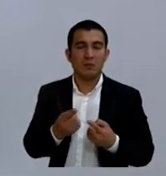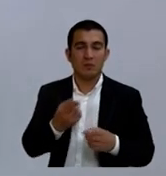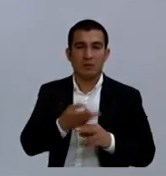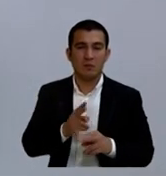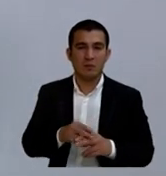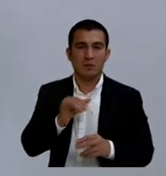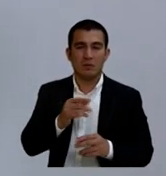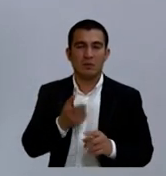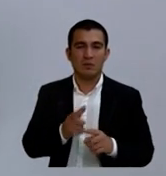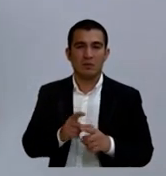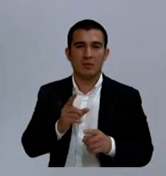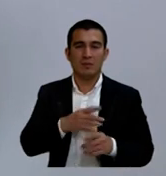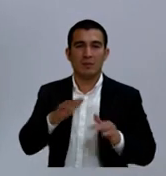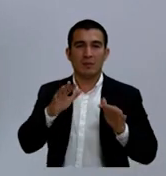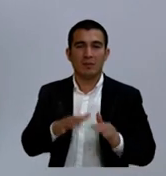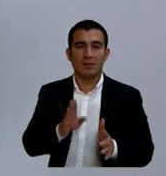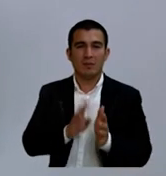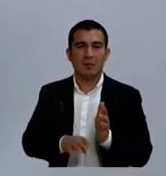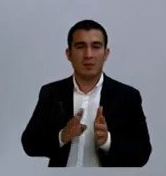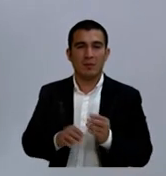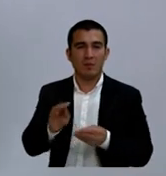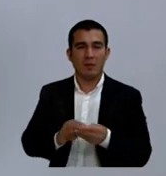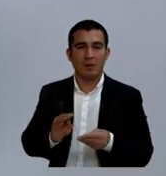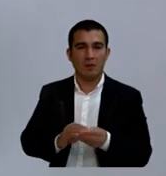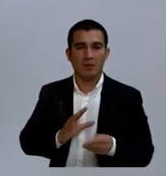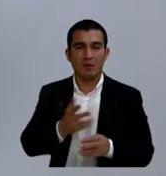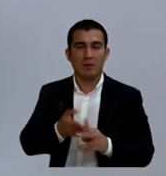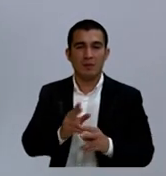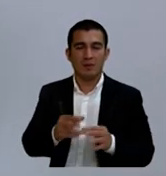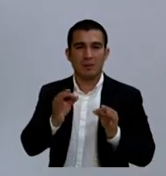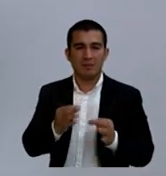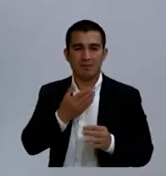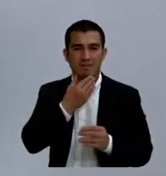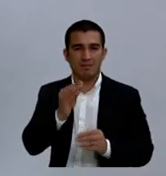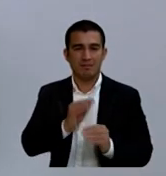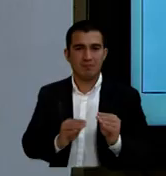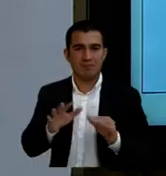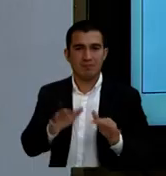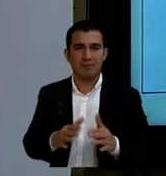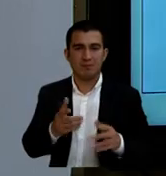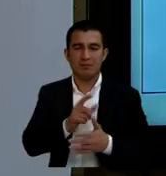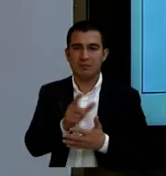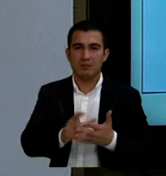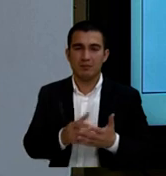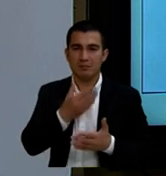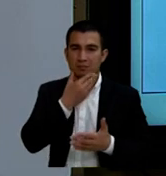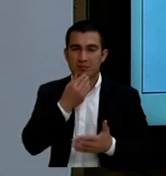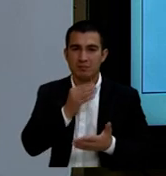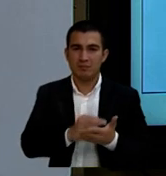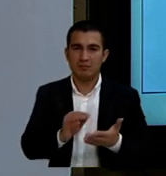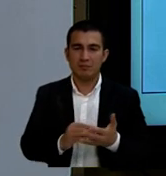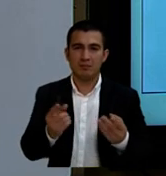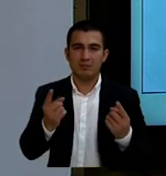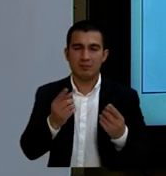yerda o'rinsiz takror yuzaga kelmadi. Bu jo'yali, o'rinli takror edi. She'r boshida ma'lum bir